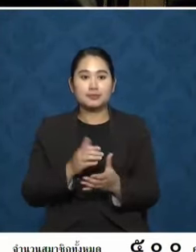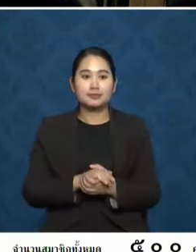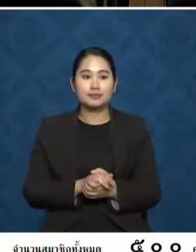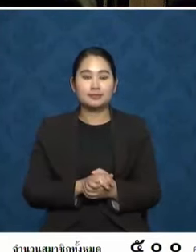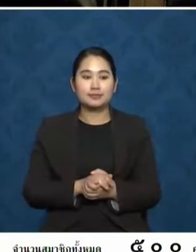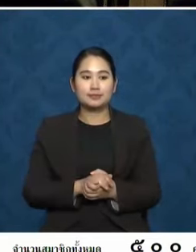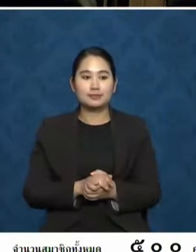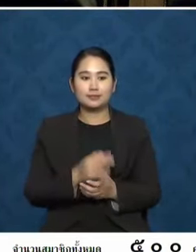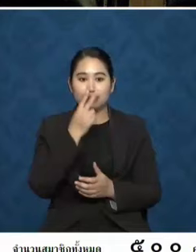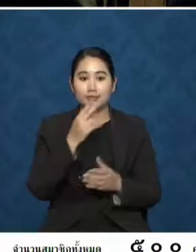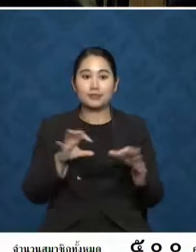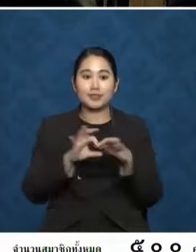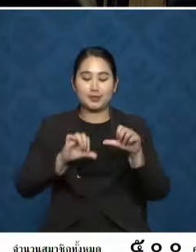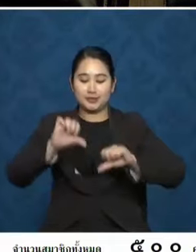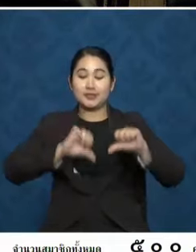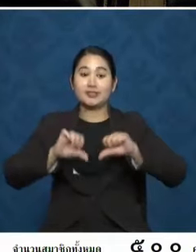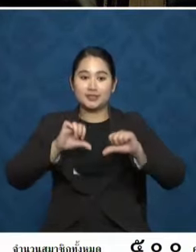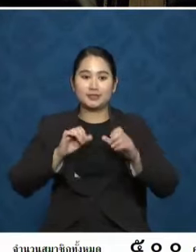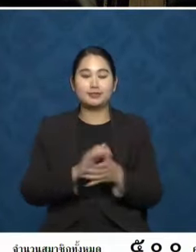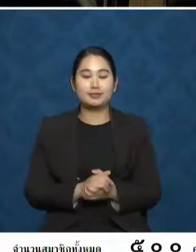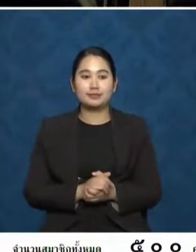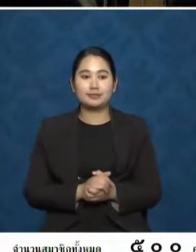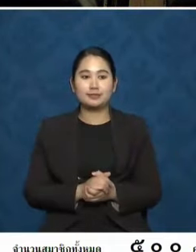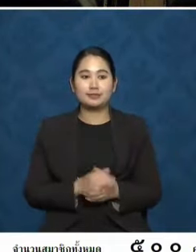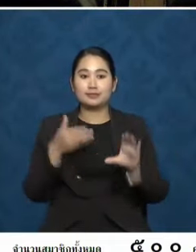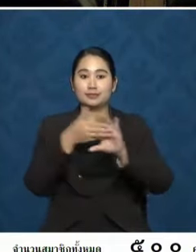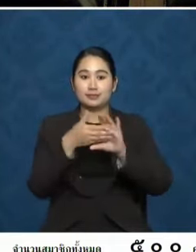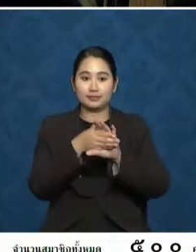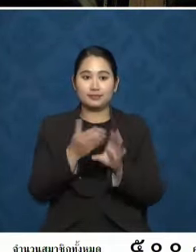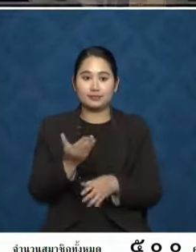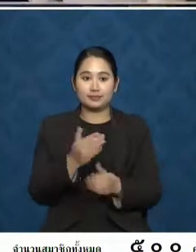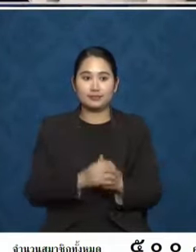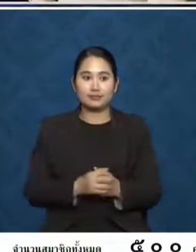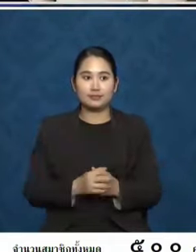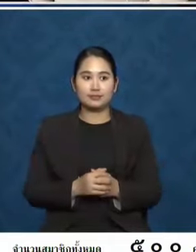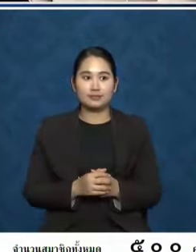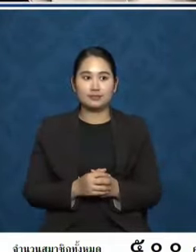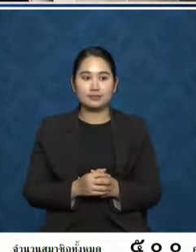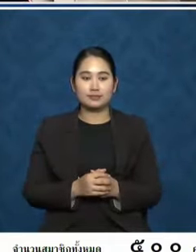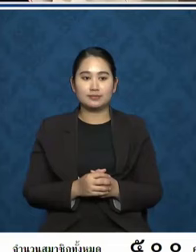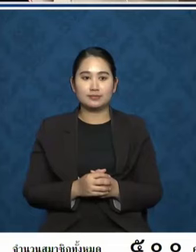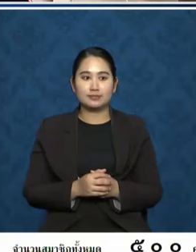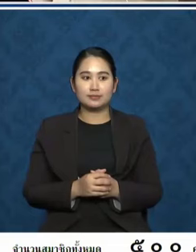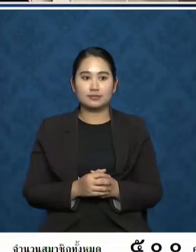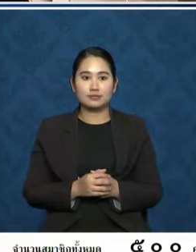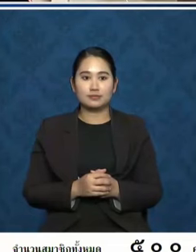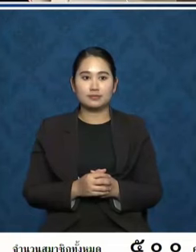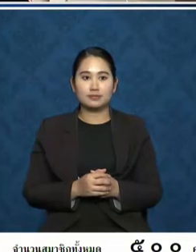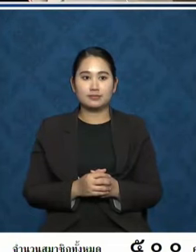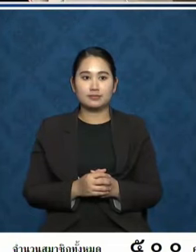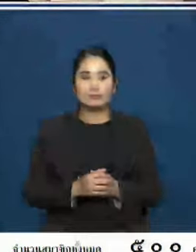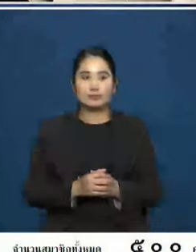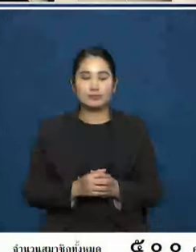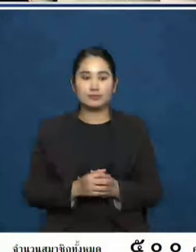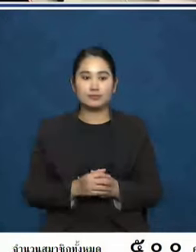กทีเดีวนะครับรดเรื่องขวทยาศาต์ถ่านประทานครัขอสลายขึด้วยนะครับเพื่อ